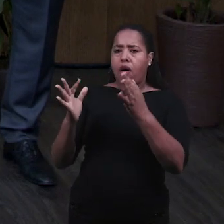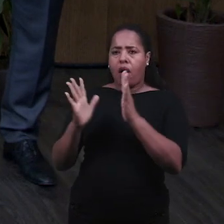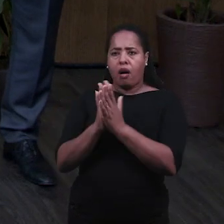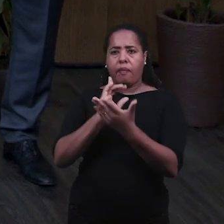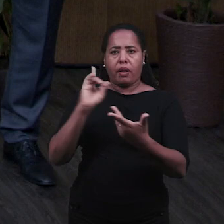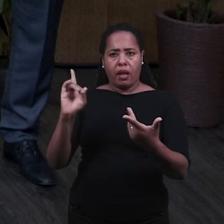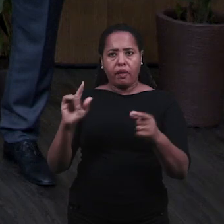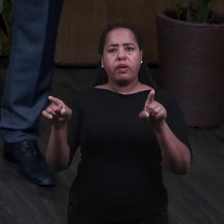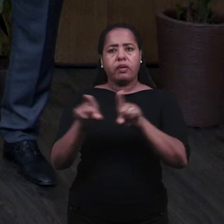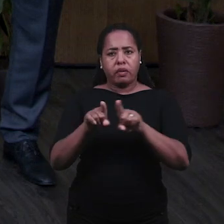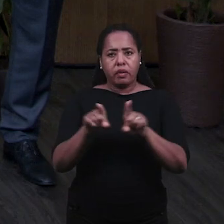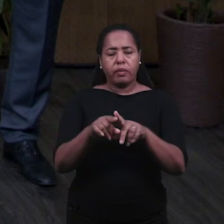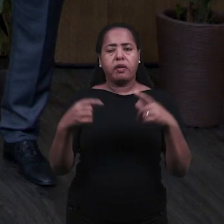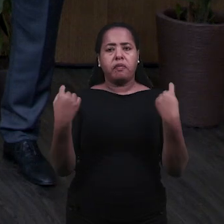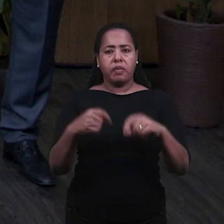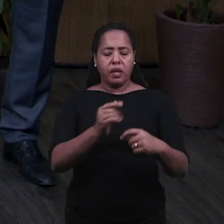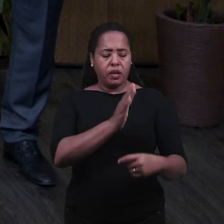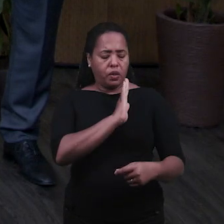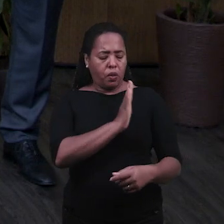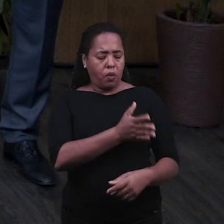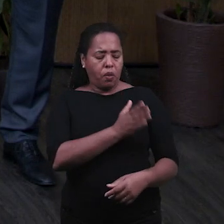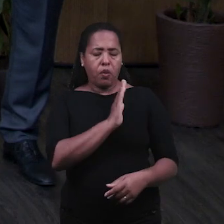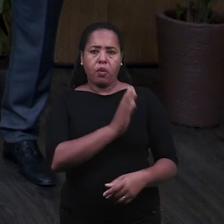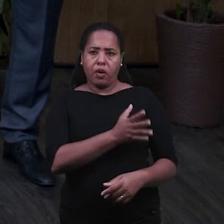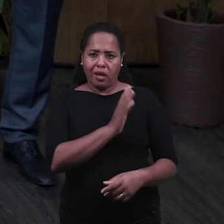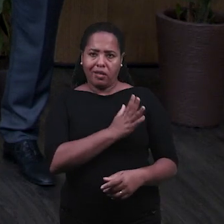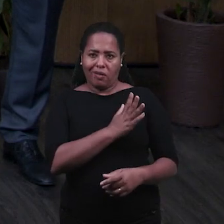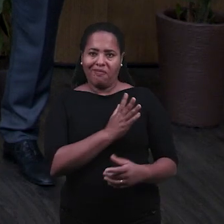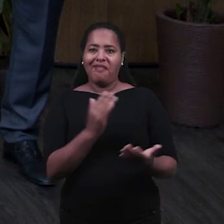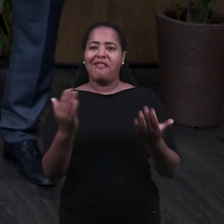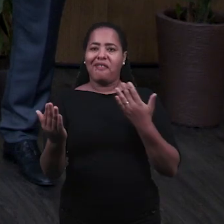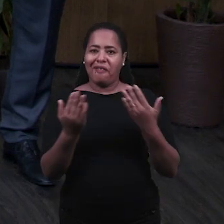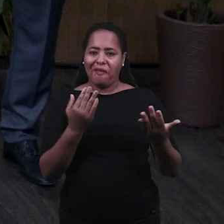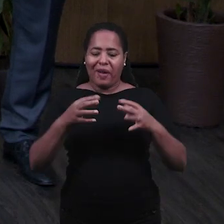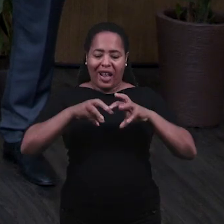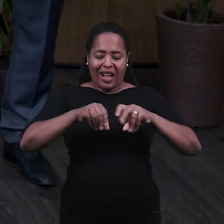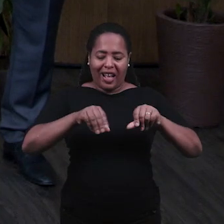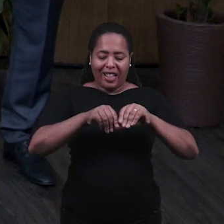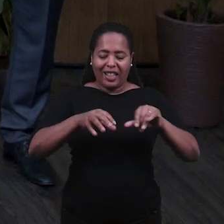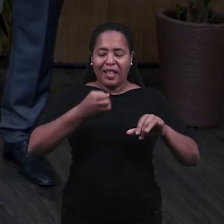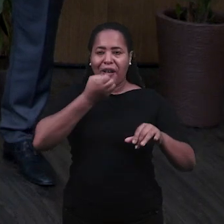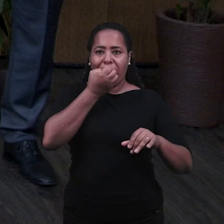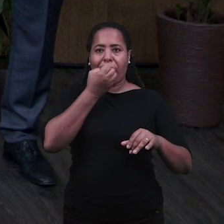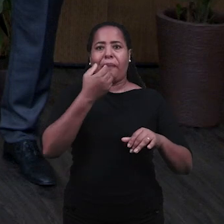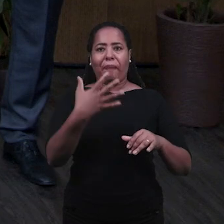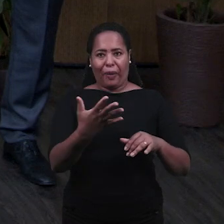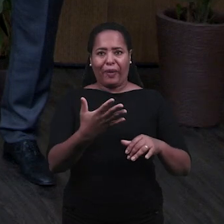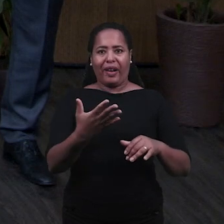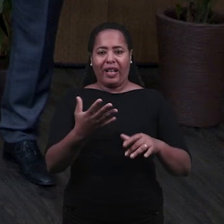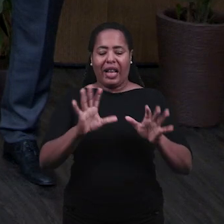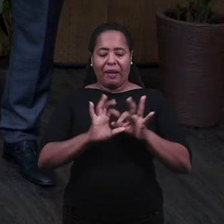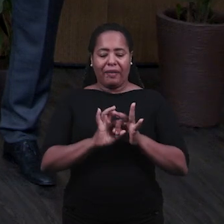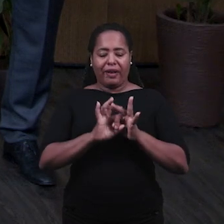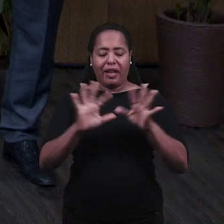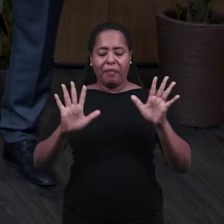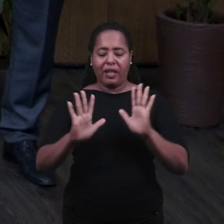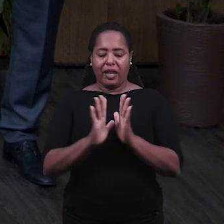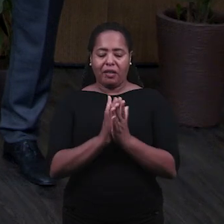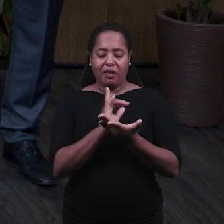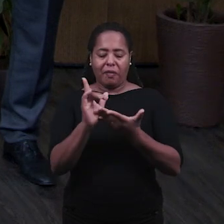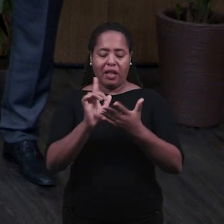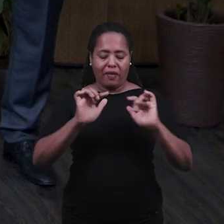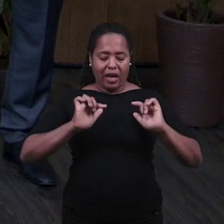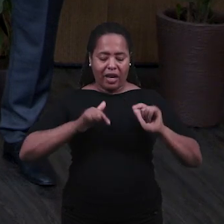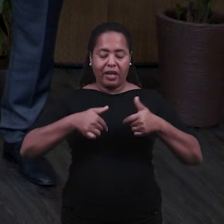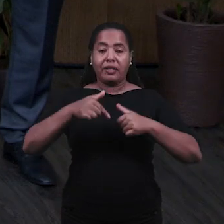est nécessaire d'avoir un cœur comme la bonne terre, en laissant la parole agir à travers la